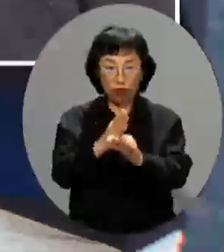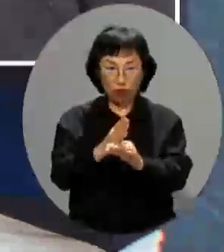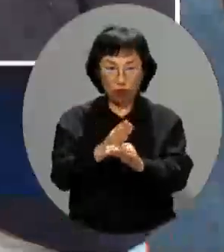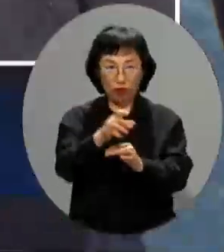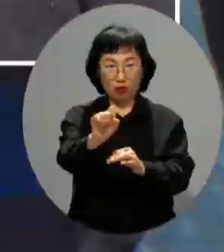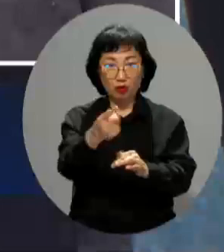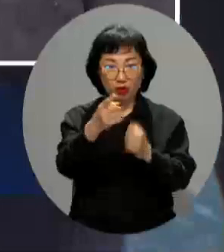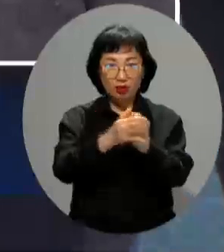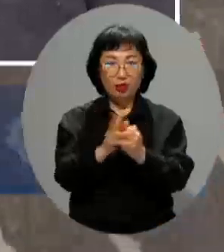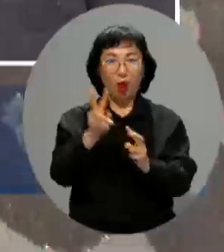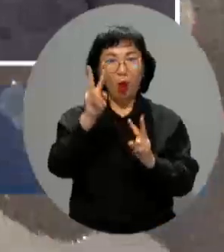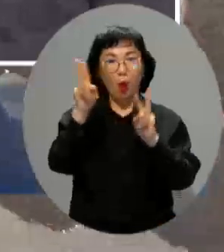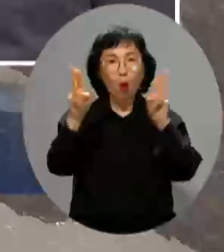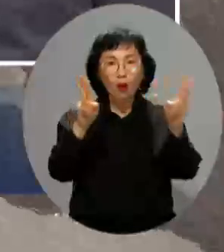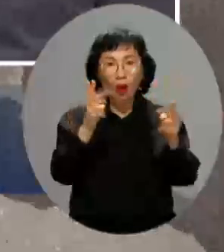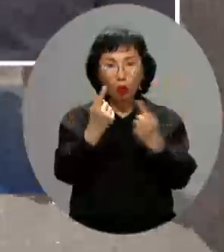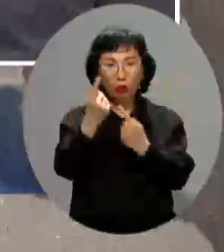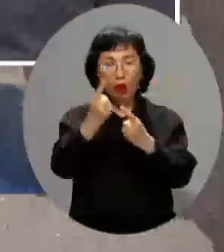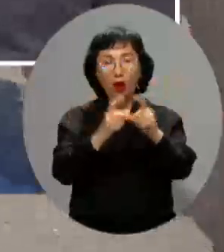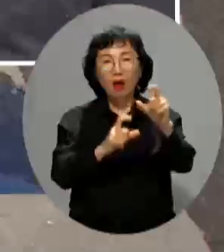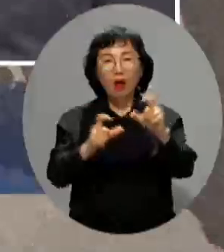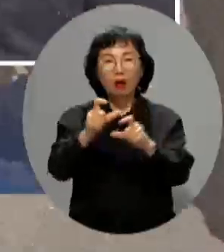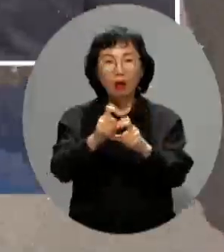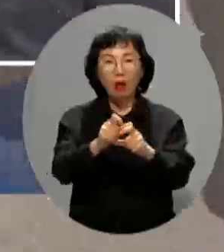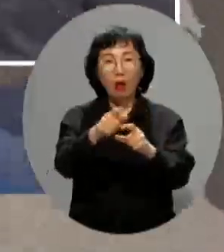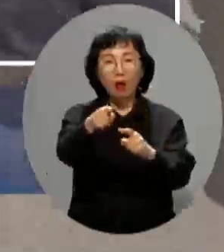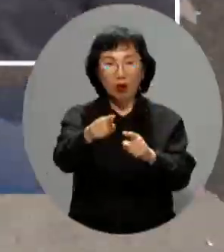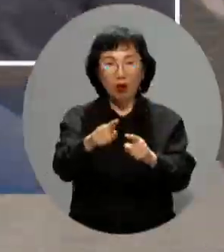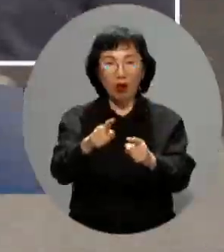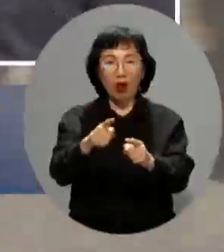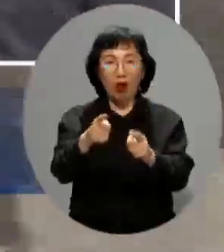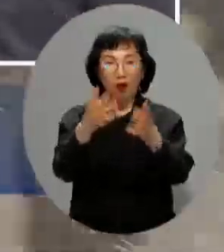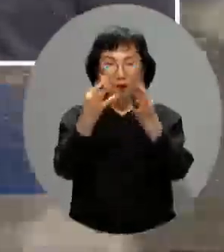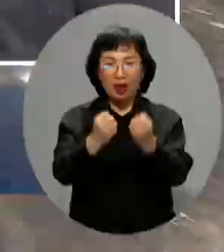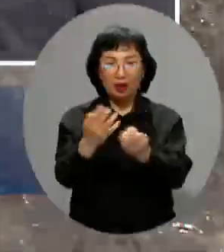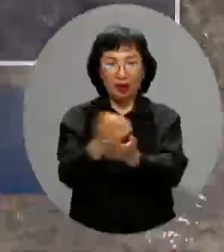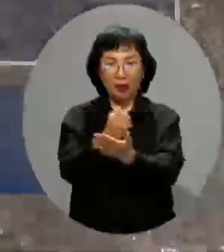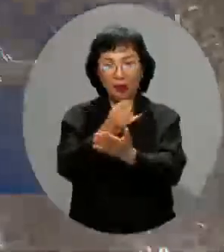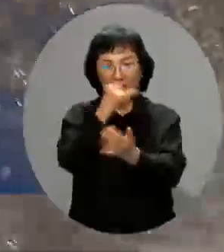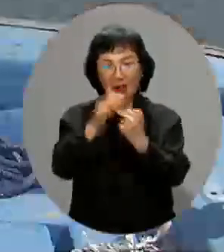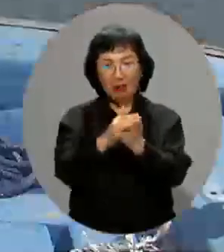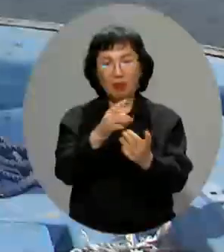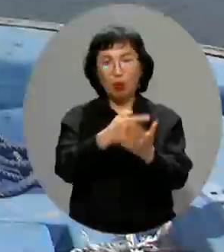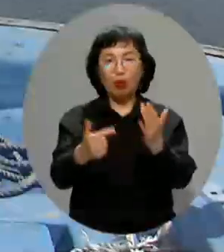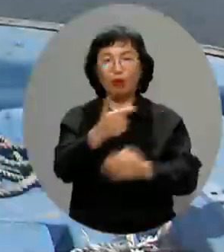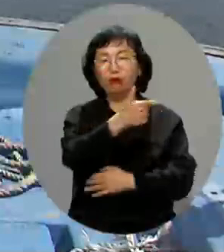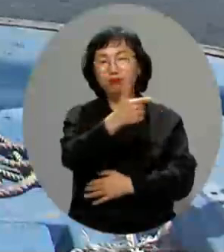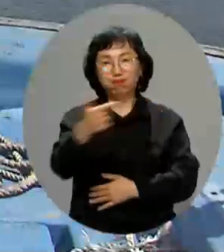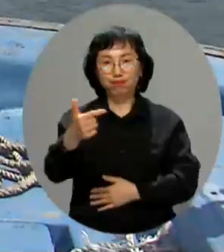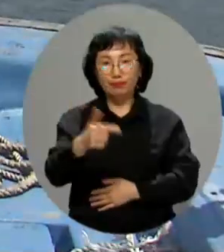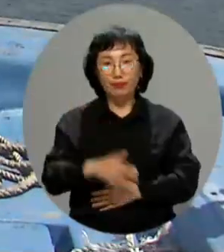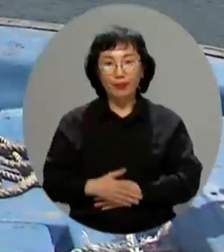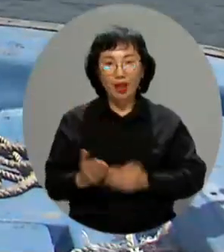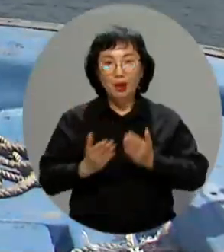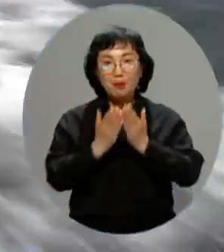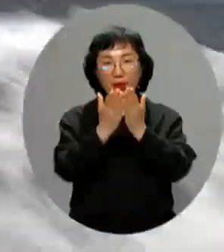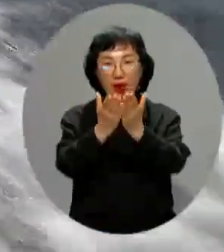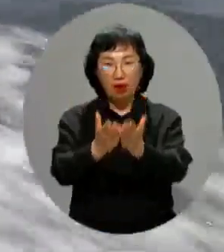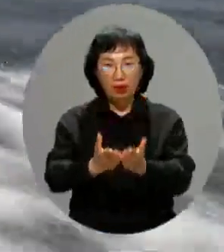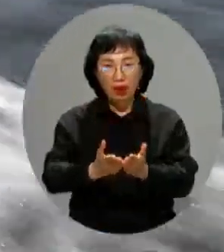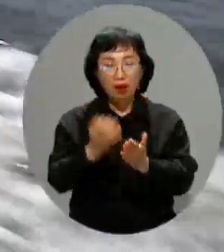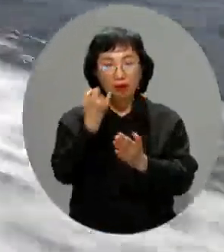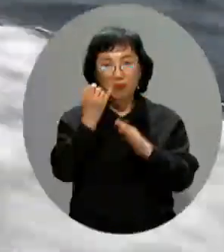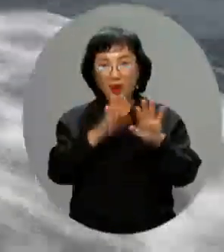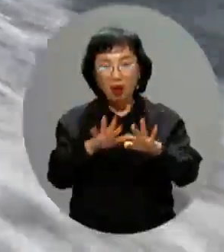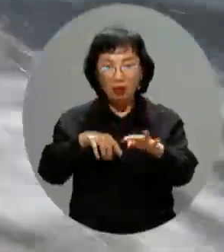꽃게 어구에 꽃게보다는 해파리가 많이 잡혀있기 때문에 우리 어민들의 그 막대한 지금 피해가 예상이. 배를 타고 바다로